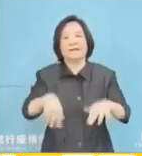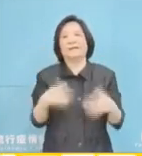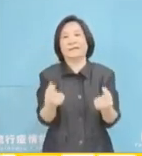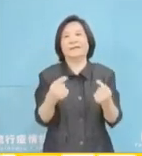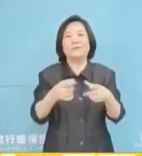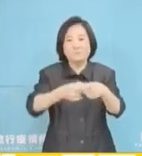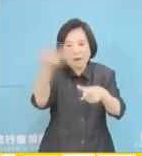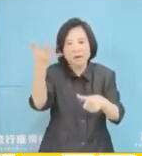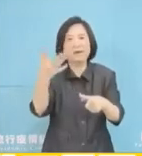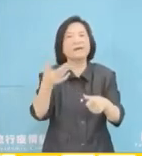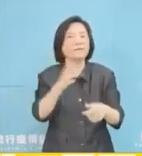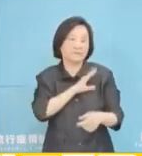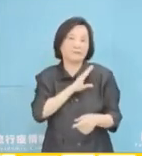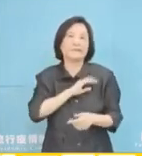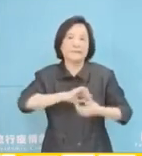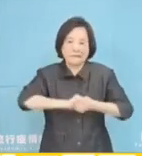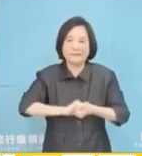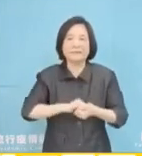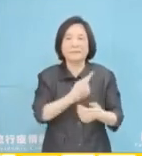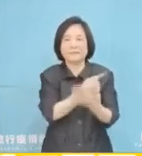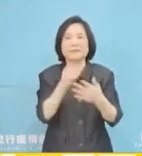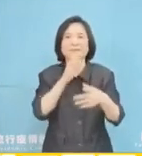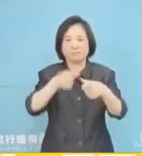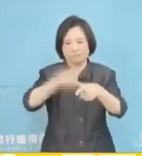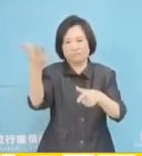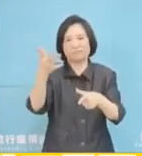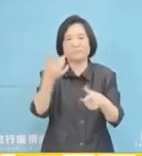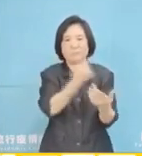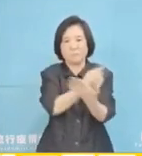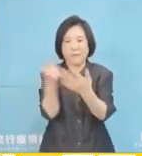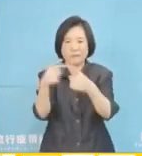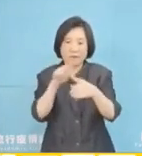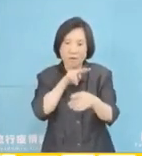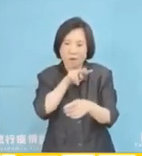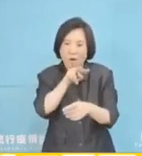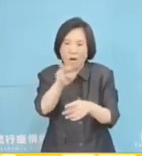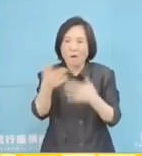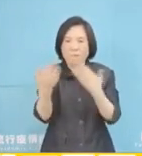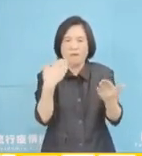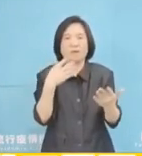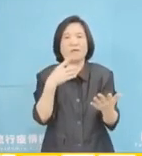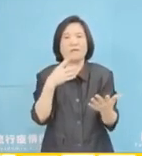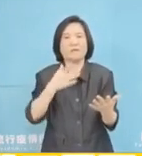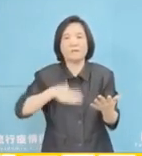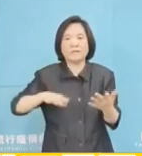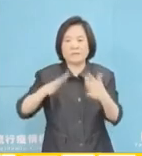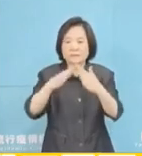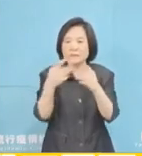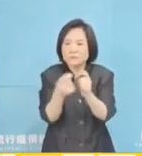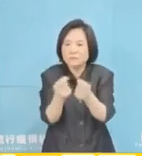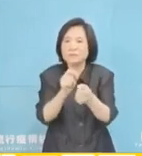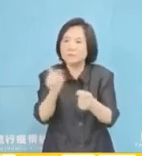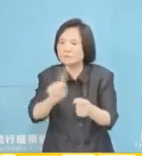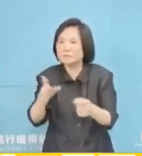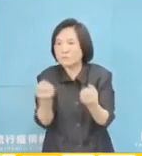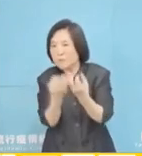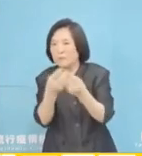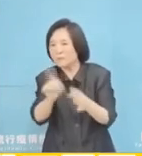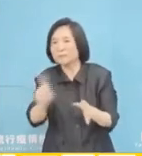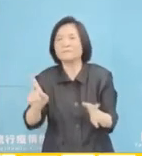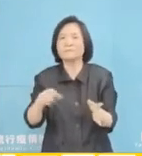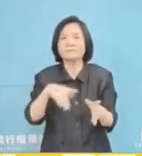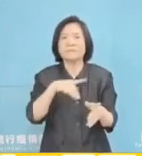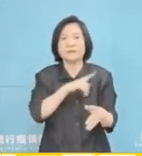透明还是一个政治价值的，我也认为公开透明可以让我们更清楚的要怎么去处理问题，所